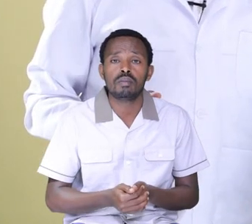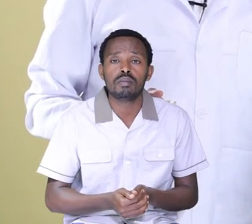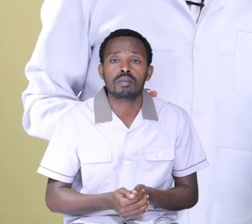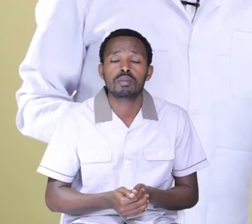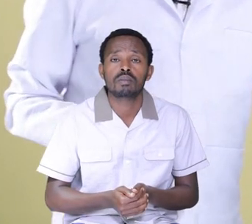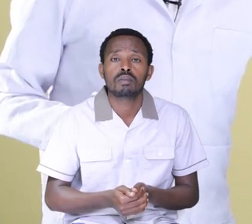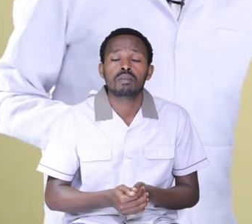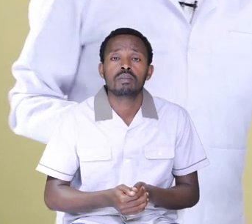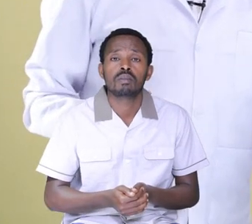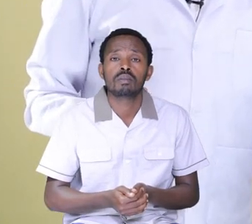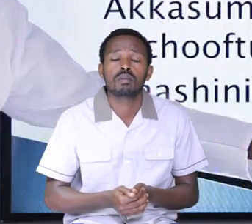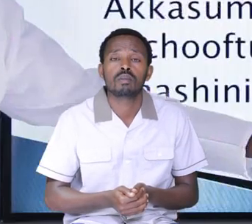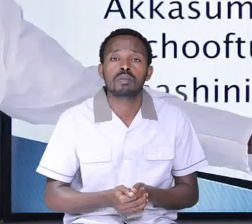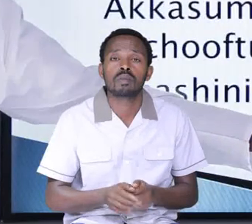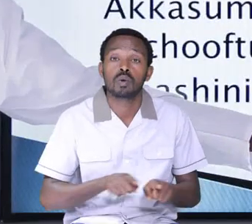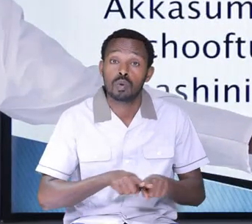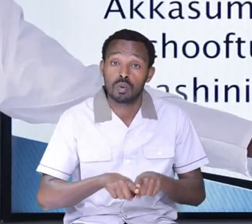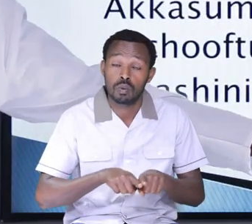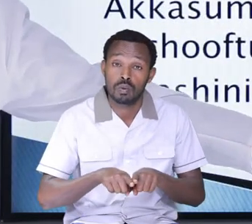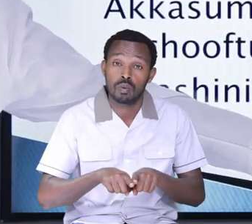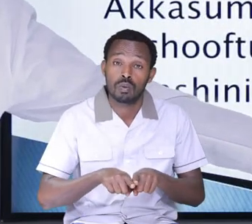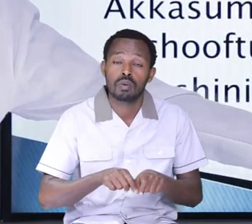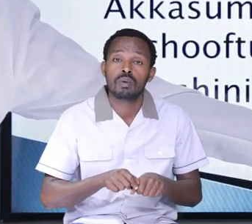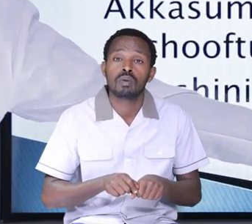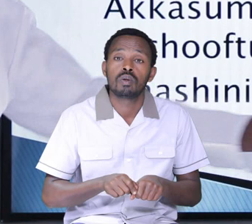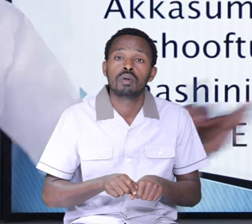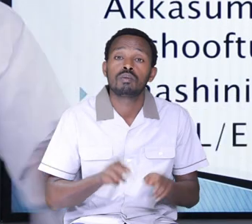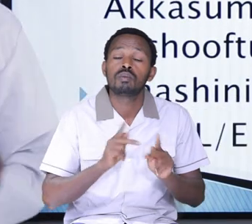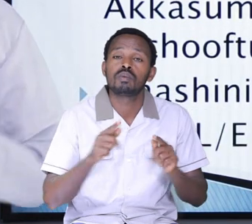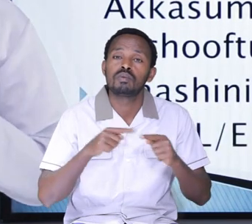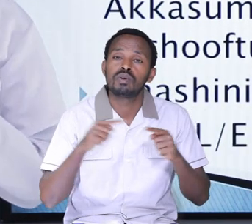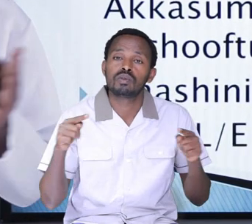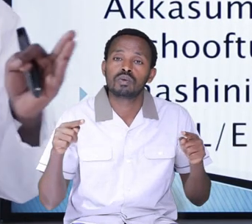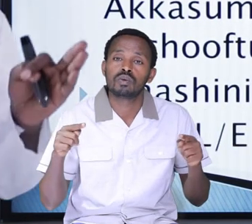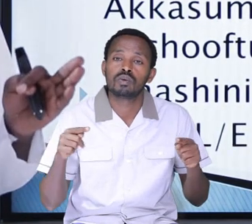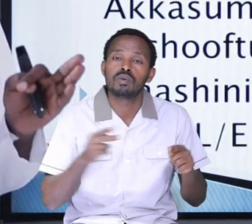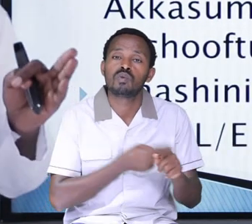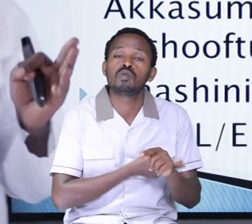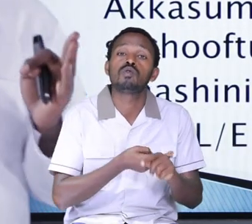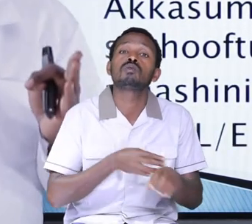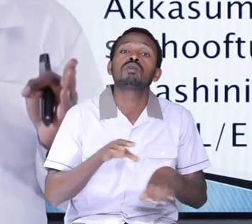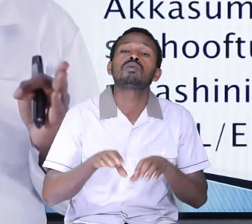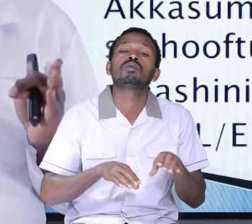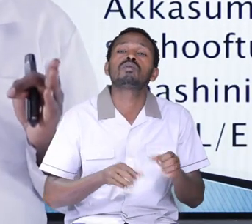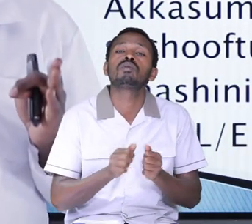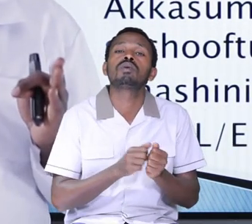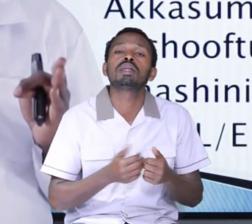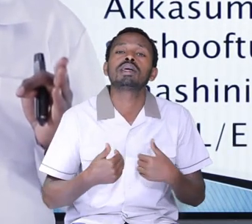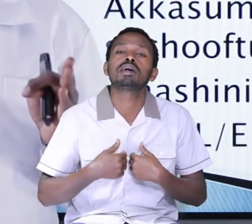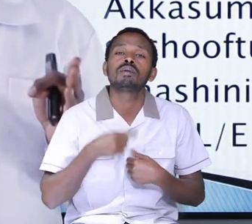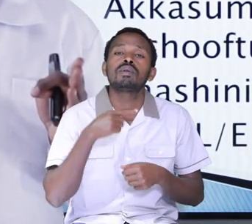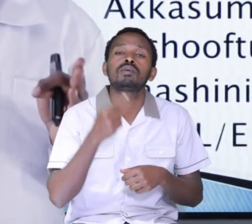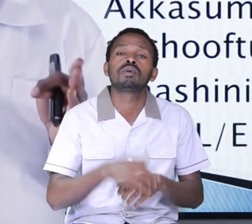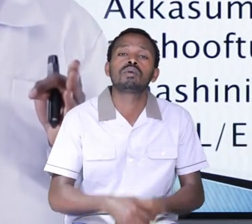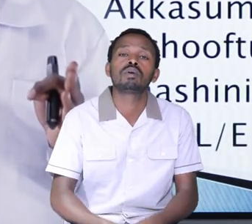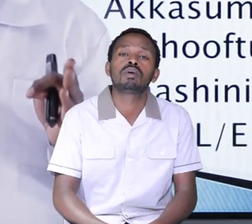kallattii ba'aa wajjin akkasumas hariiroo pirooporshinaalummaa fuggisoo humna sochooftuu wajjin qaba jechuudha.